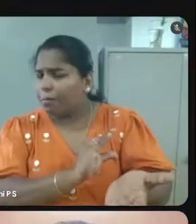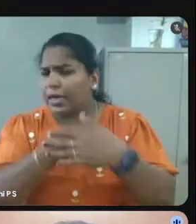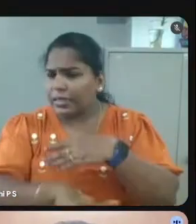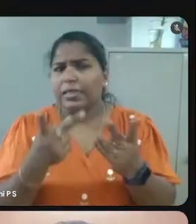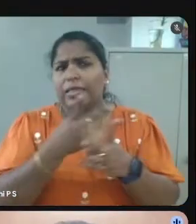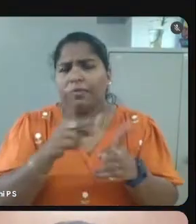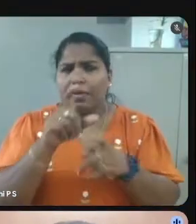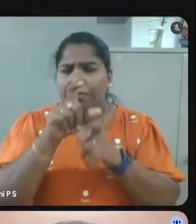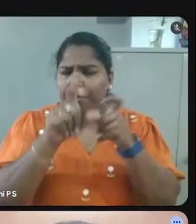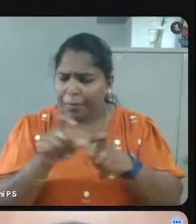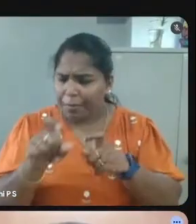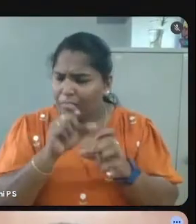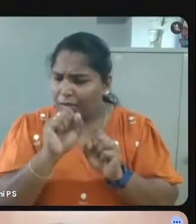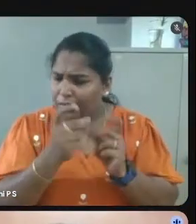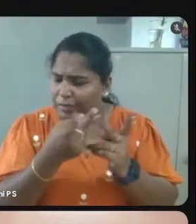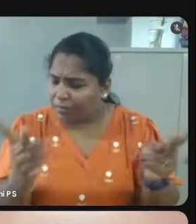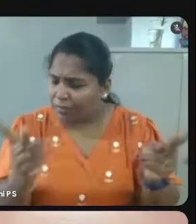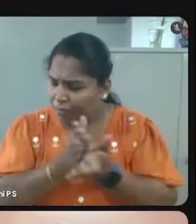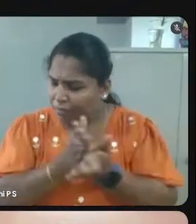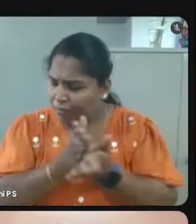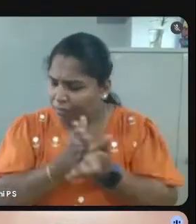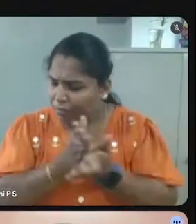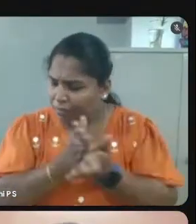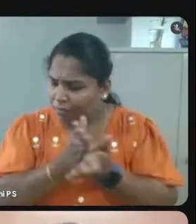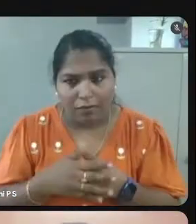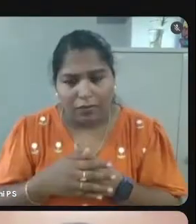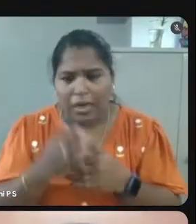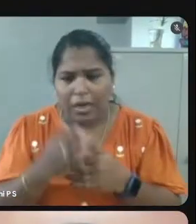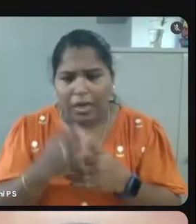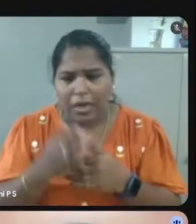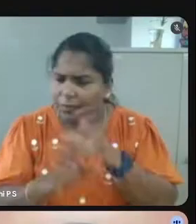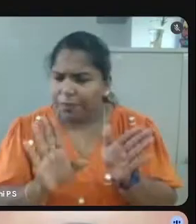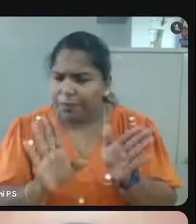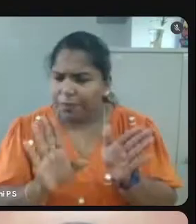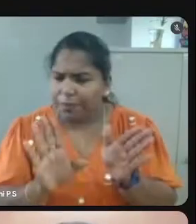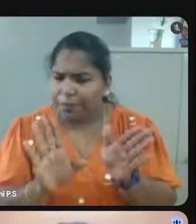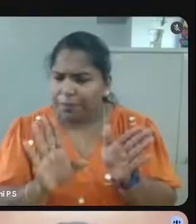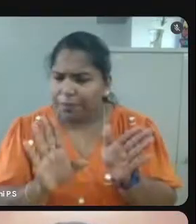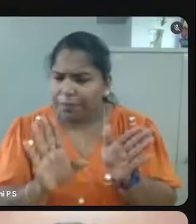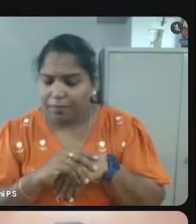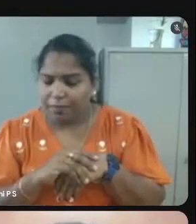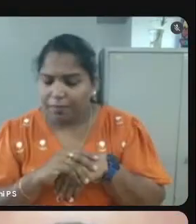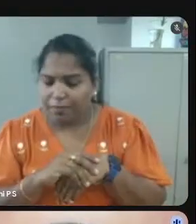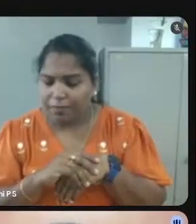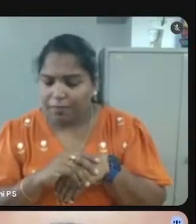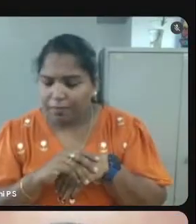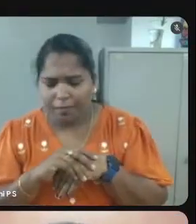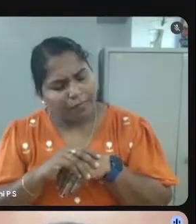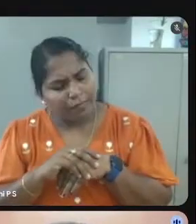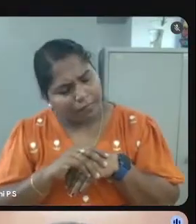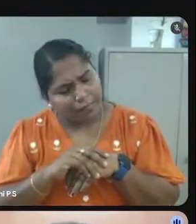രീതിയിലായിരിക്കും നിൽക്കുന്നത്, അല്ലെങ്കിൽ അവരുടെ ഫിസിക്കൽ കണ്ടീഷന് വ്യത്യാസമായിരിക്കും, അതിനകത്തുള്ള എന്താ അവസ്ഥ